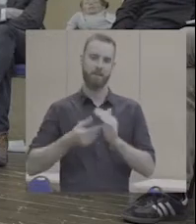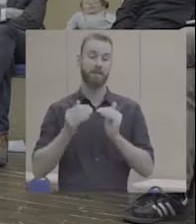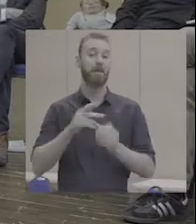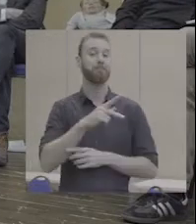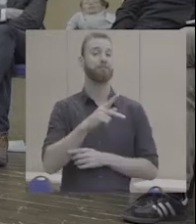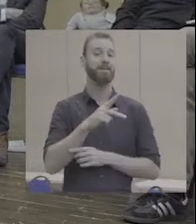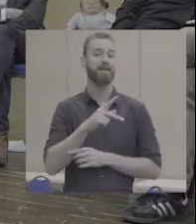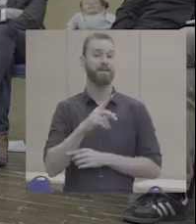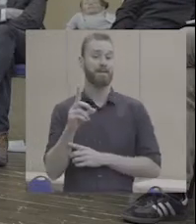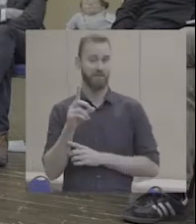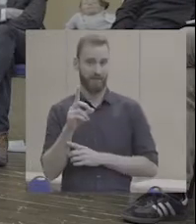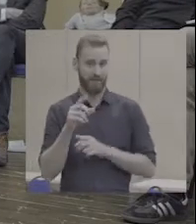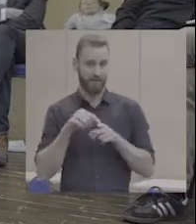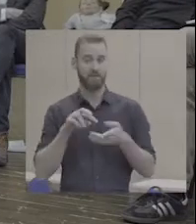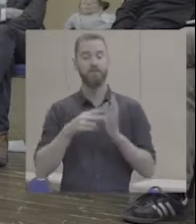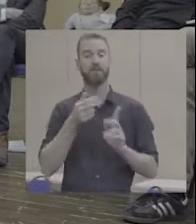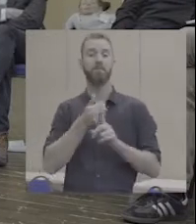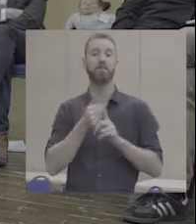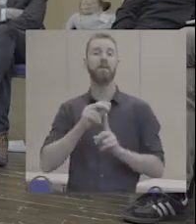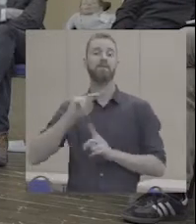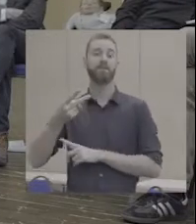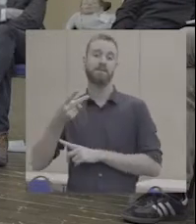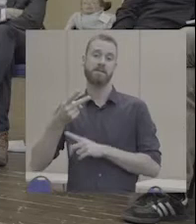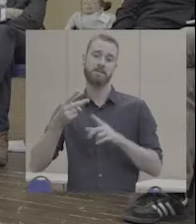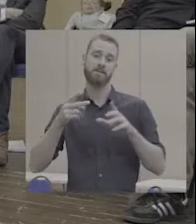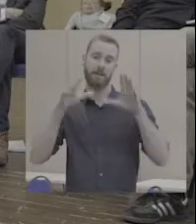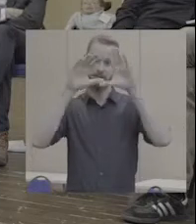Donc, Patrick Desjardins, vice-président d'Execo et le